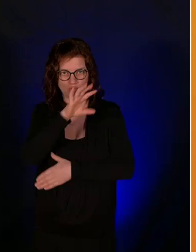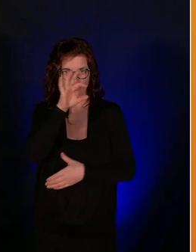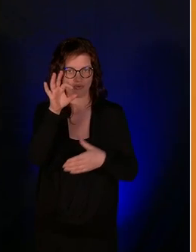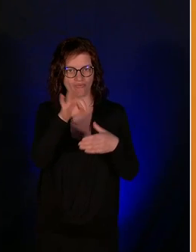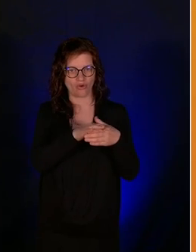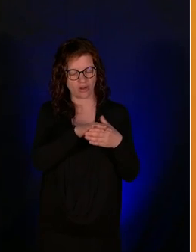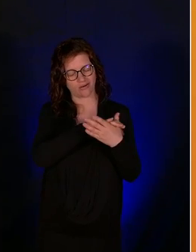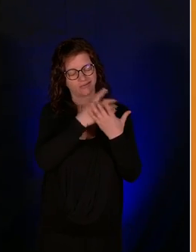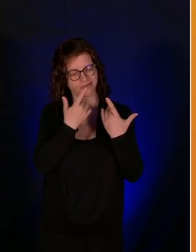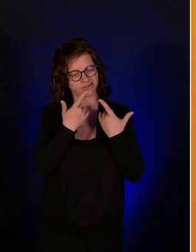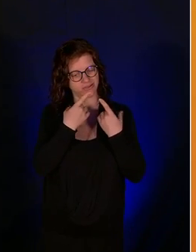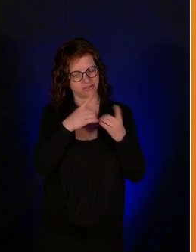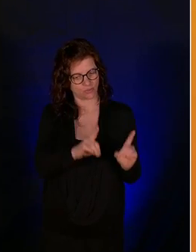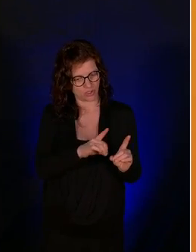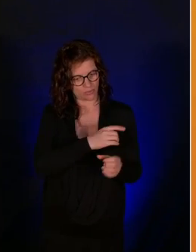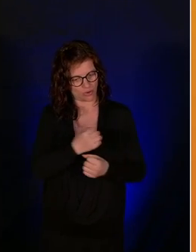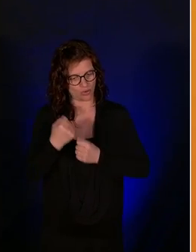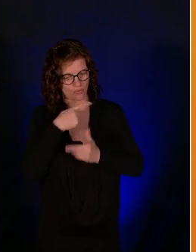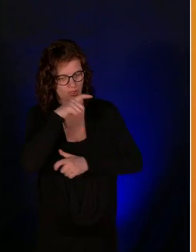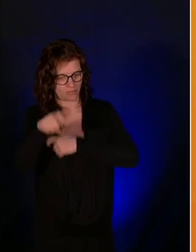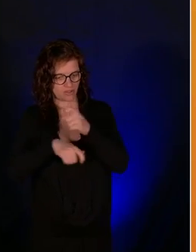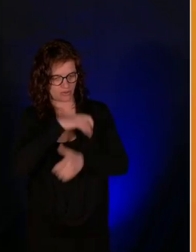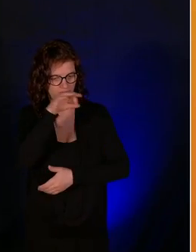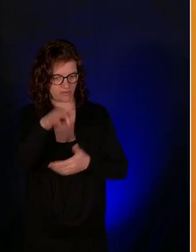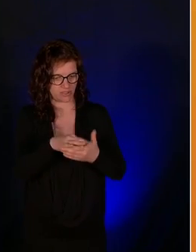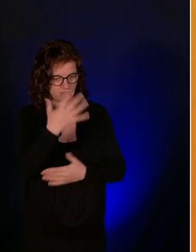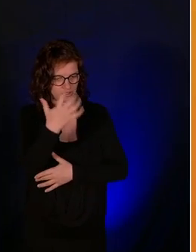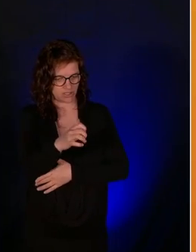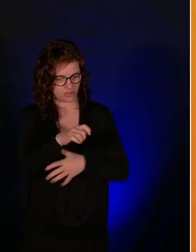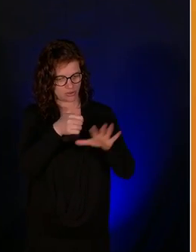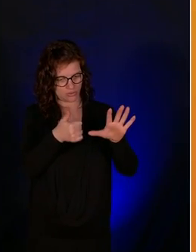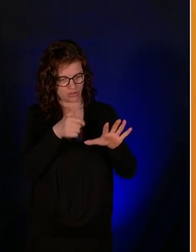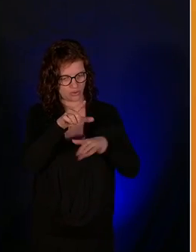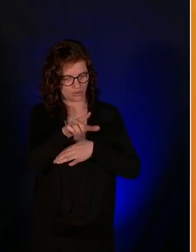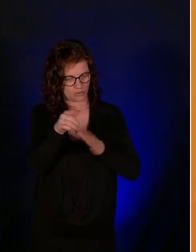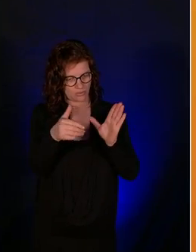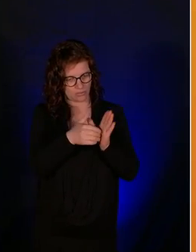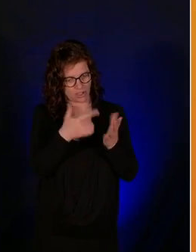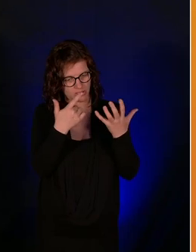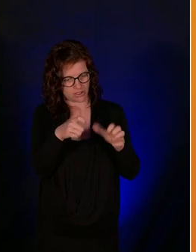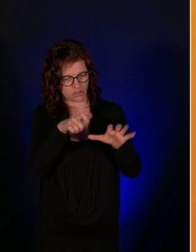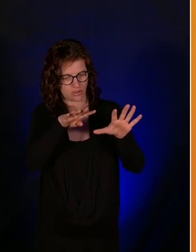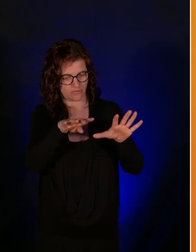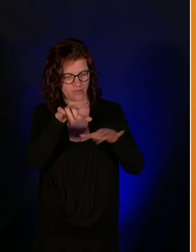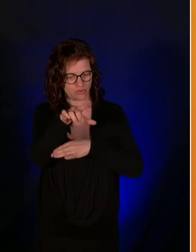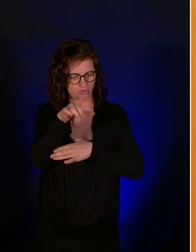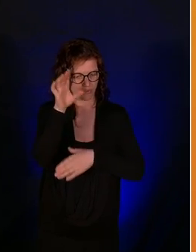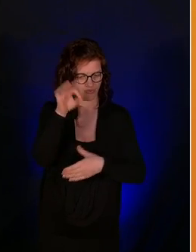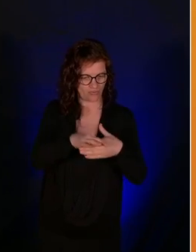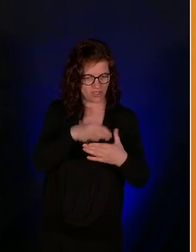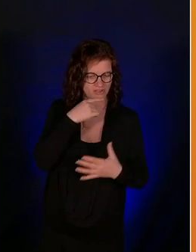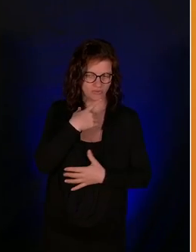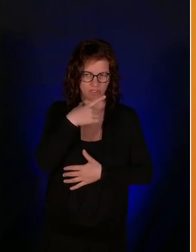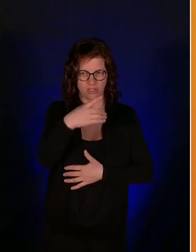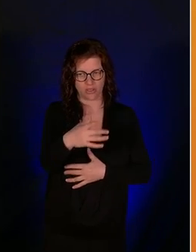de votants est de 562 792 voix, soit 99,6%